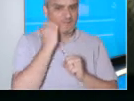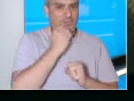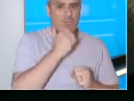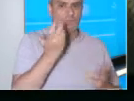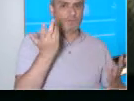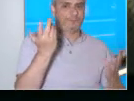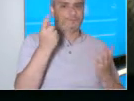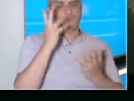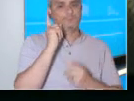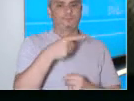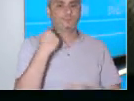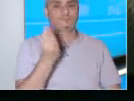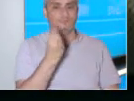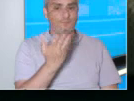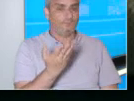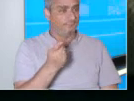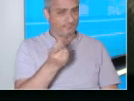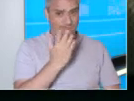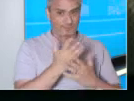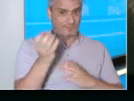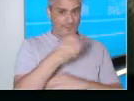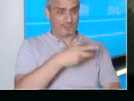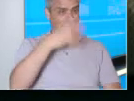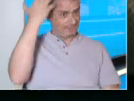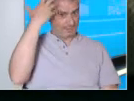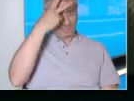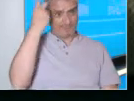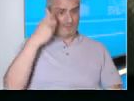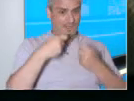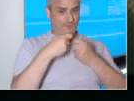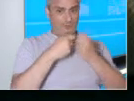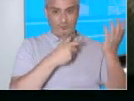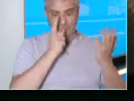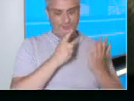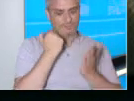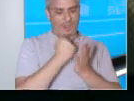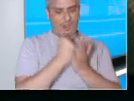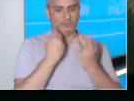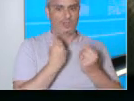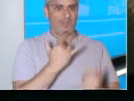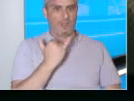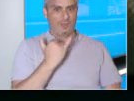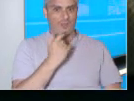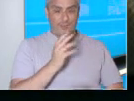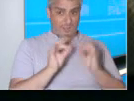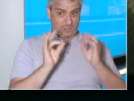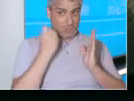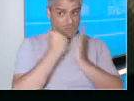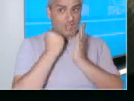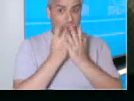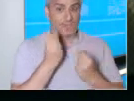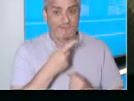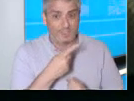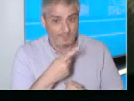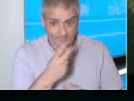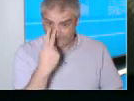ביום-יום. הרי יצטרכו על כל דבר, אתם המלכתם את מנסור עבאס, המלכתם את המשותפת. הם צריכים לאשר דברים, נכון? אז יתחילו לאשר דברים.